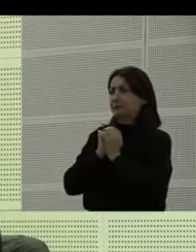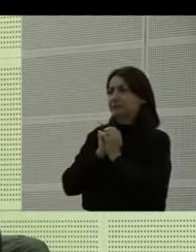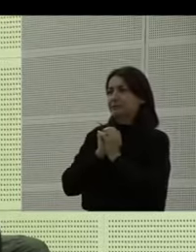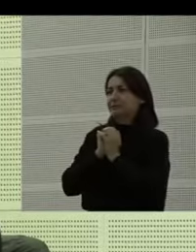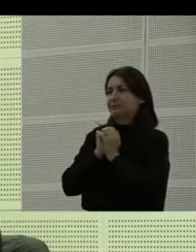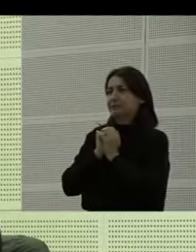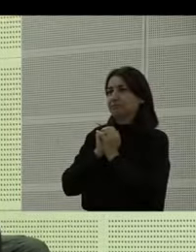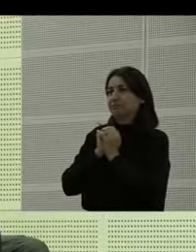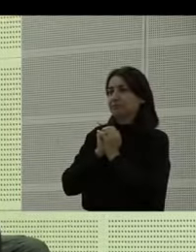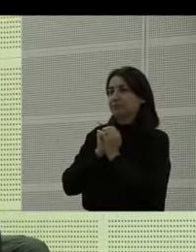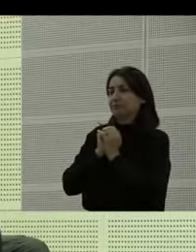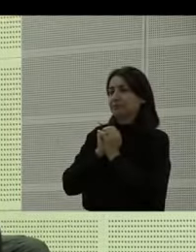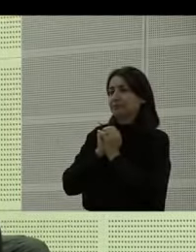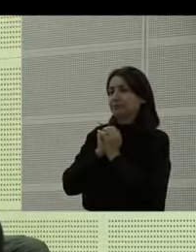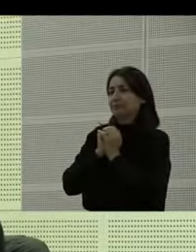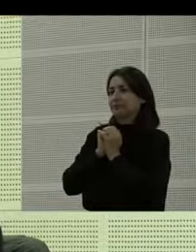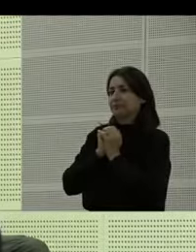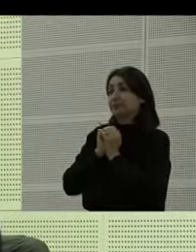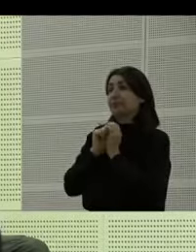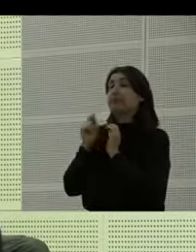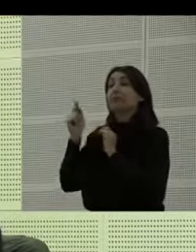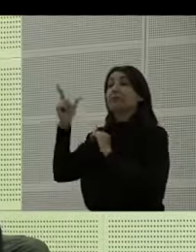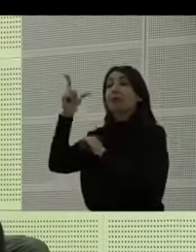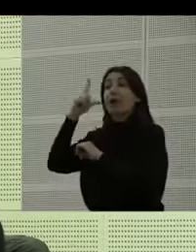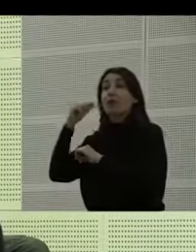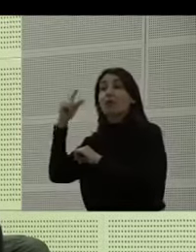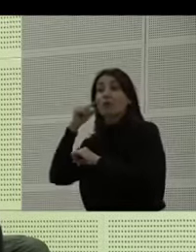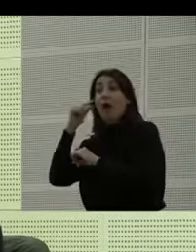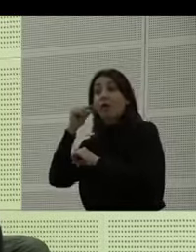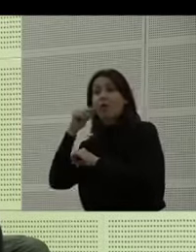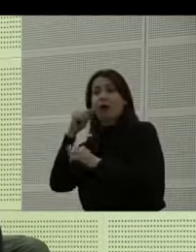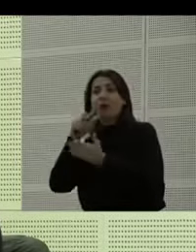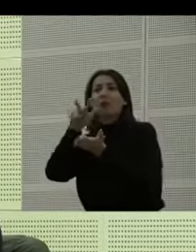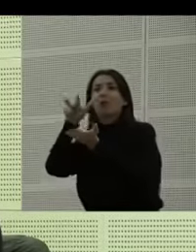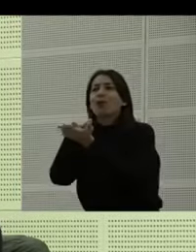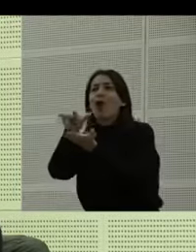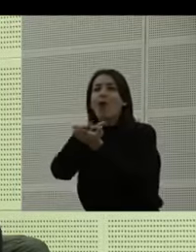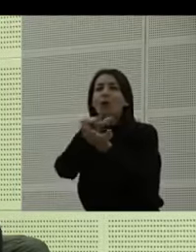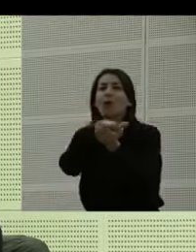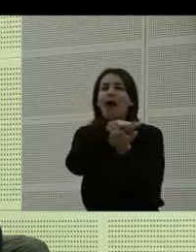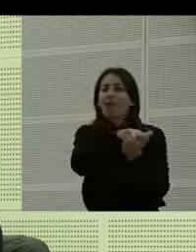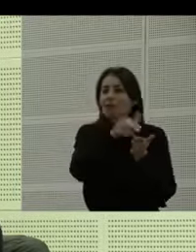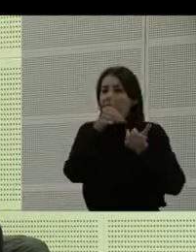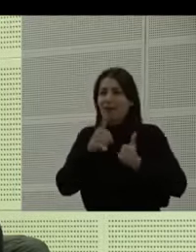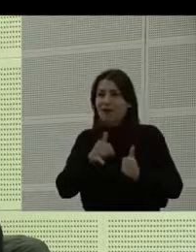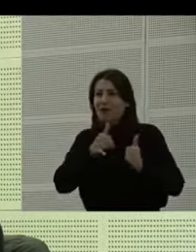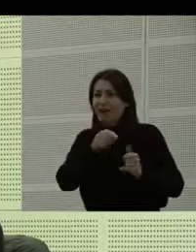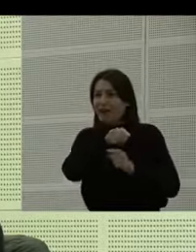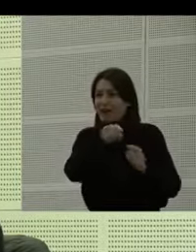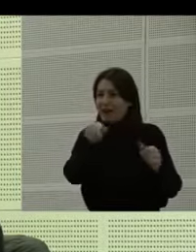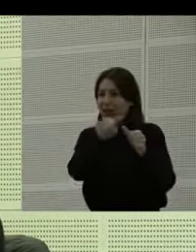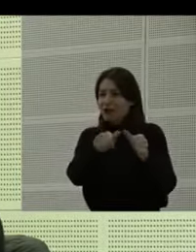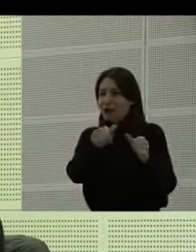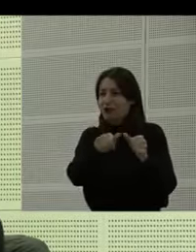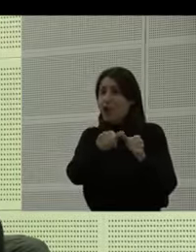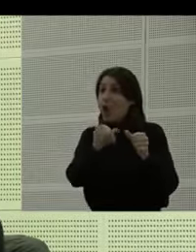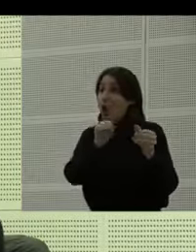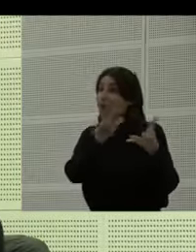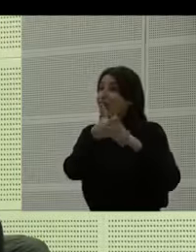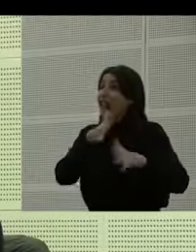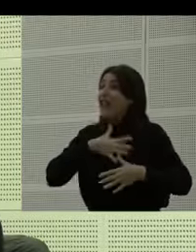e il padre promette alle figlie che quando avranno compiuto il 15° anno di